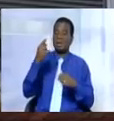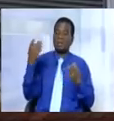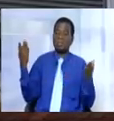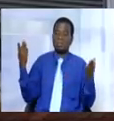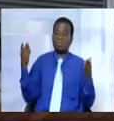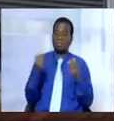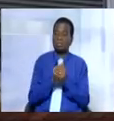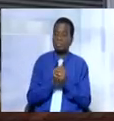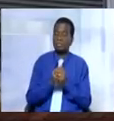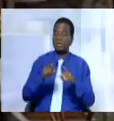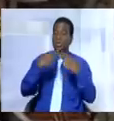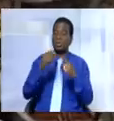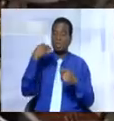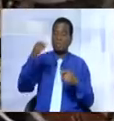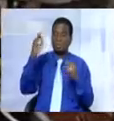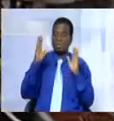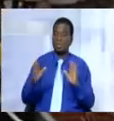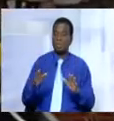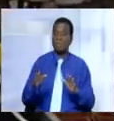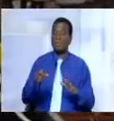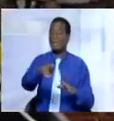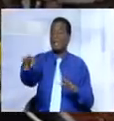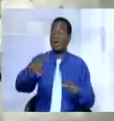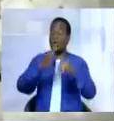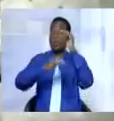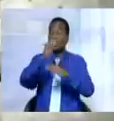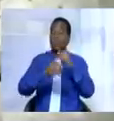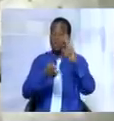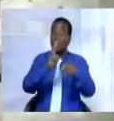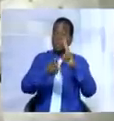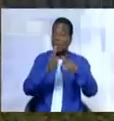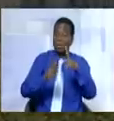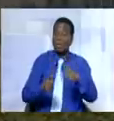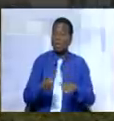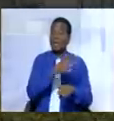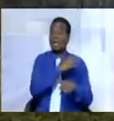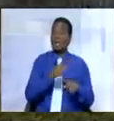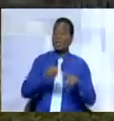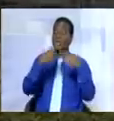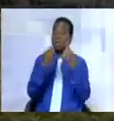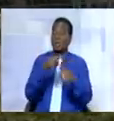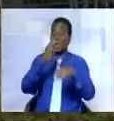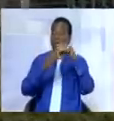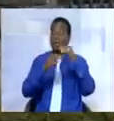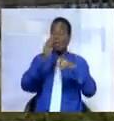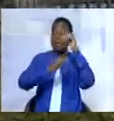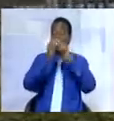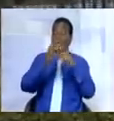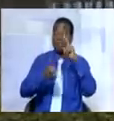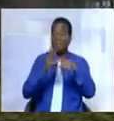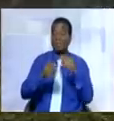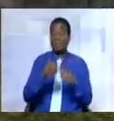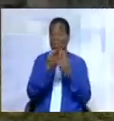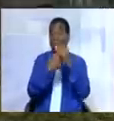technologies industrielles du groupe français. PSA, en situation financière difficile, va bénéficier d'une levée de fonds de 3 milliards d'euros.